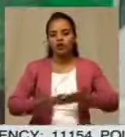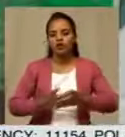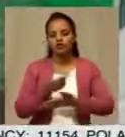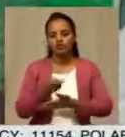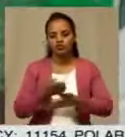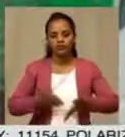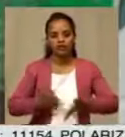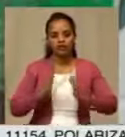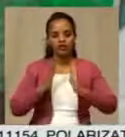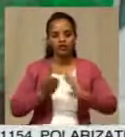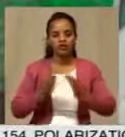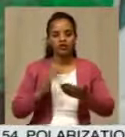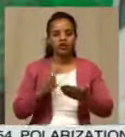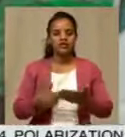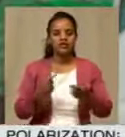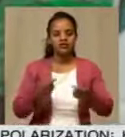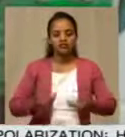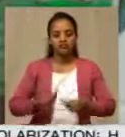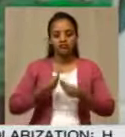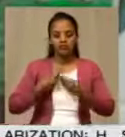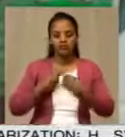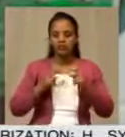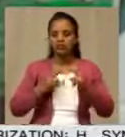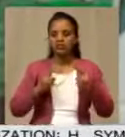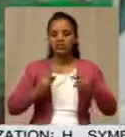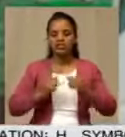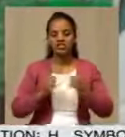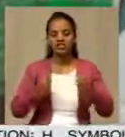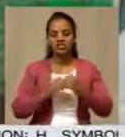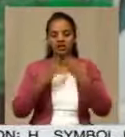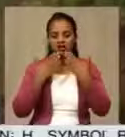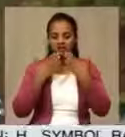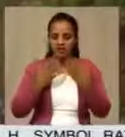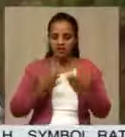ዞኑ ፍቃደኛ ሆኖ ይህንን እድል ሊሰጠበት በጣም እጅግ እናመሰግናለን።